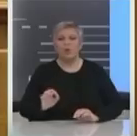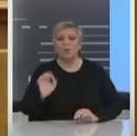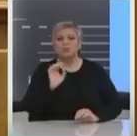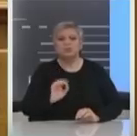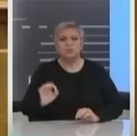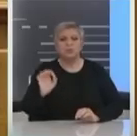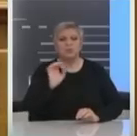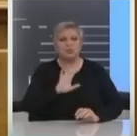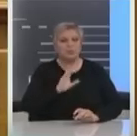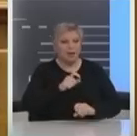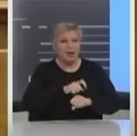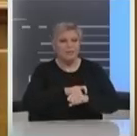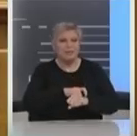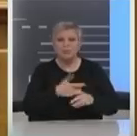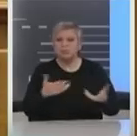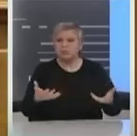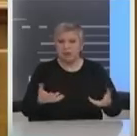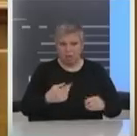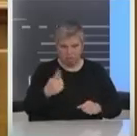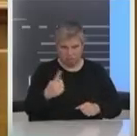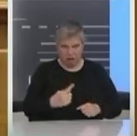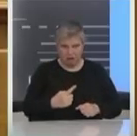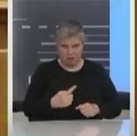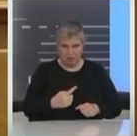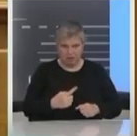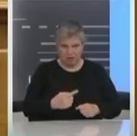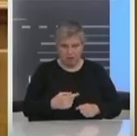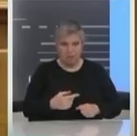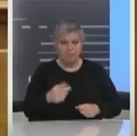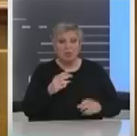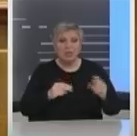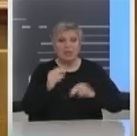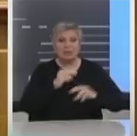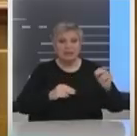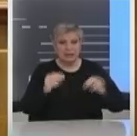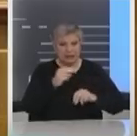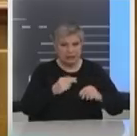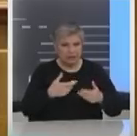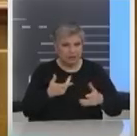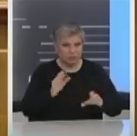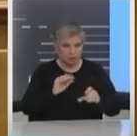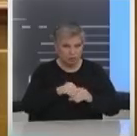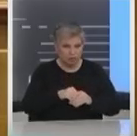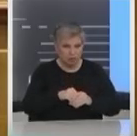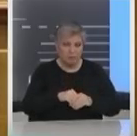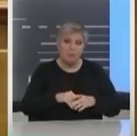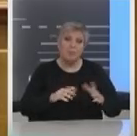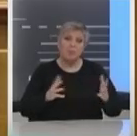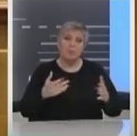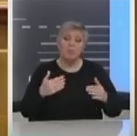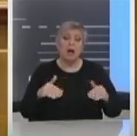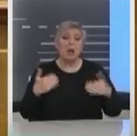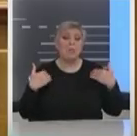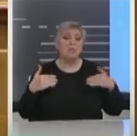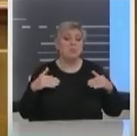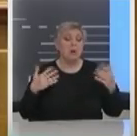πού είναι σήμερα? Θα εμφανιστεί καθόλου στη συζήτηση? Σε άσκηση μάλλον, ναι. Έλα, ησυχία.